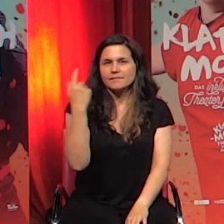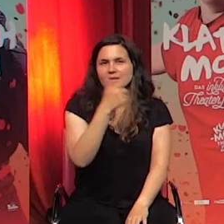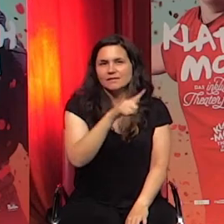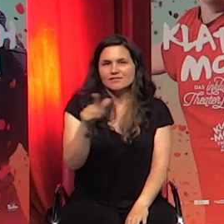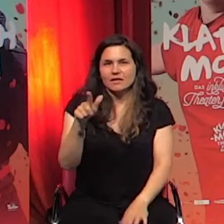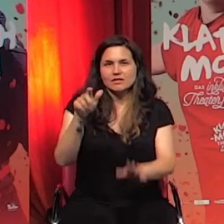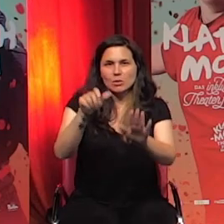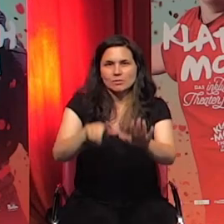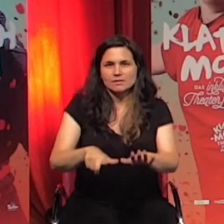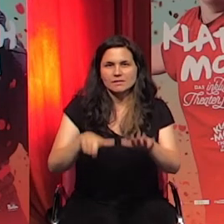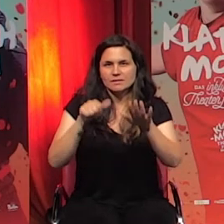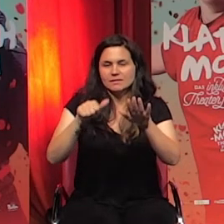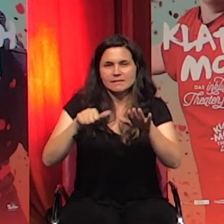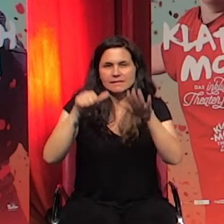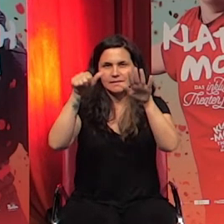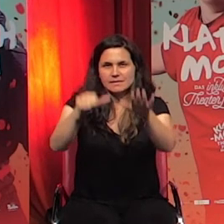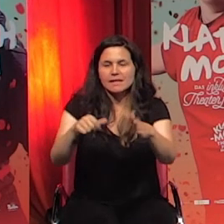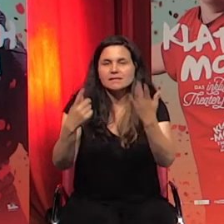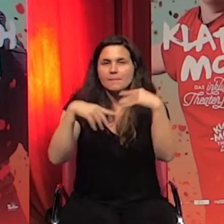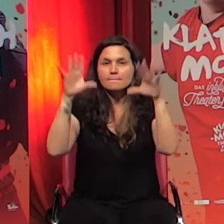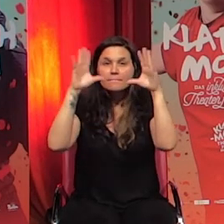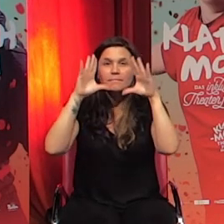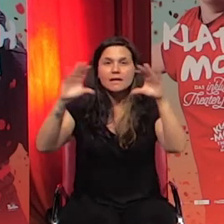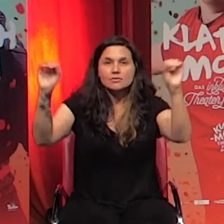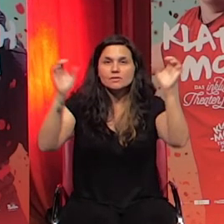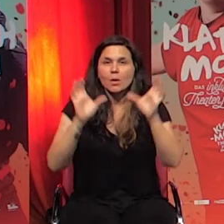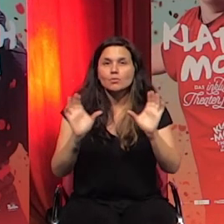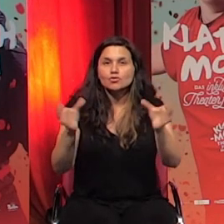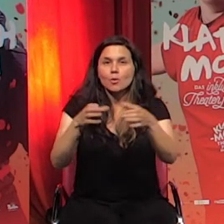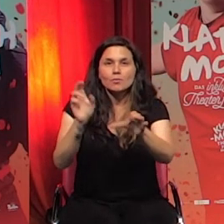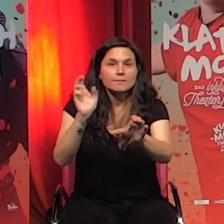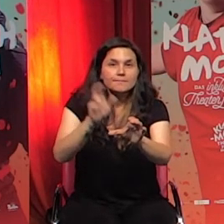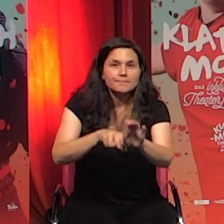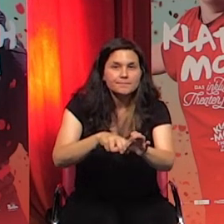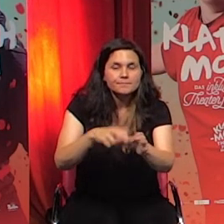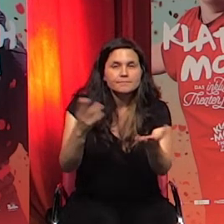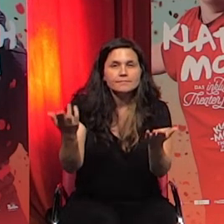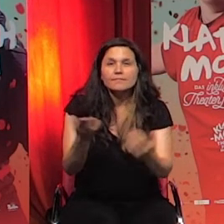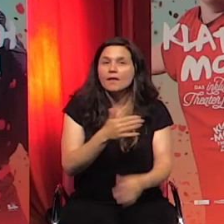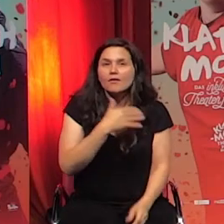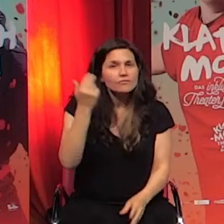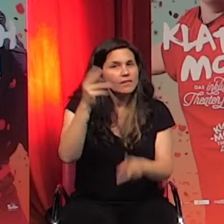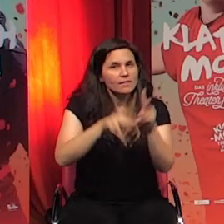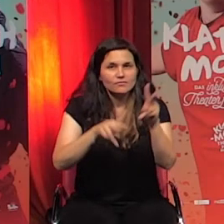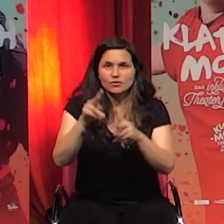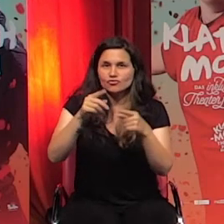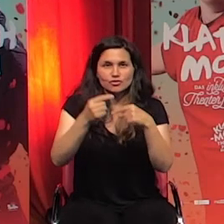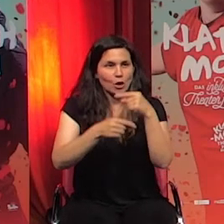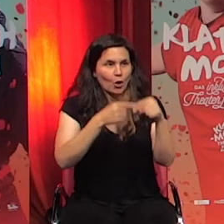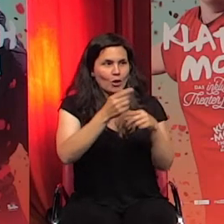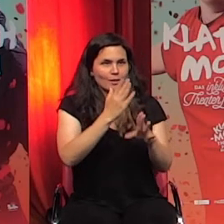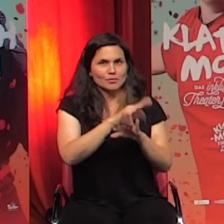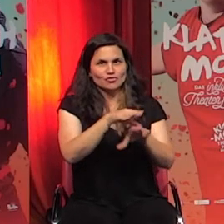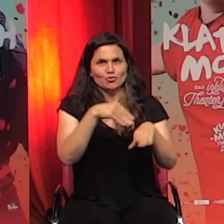2016 bei der Minotaurus-Kompanie und habe da schon verschiedene Rollen übernommen.